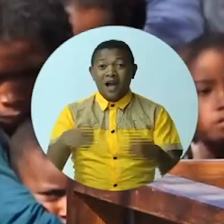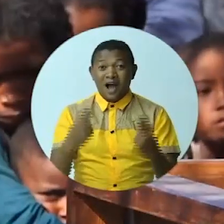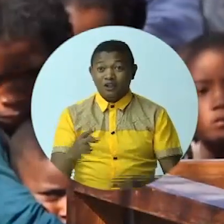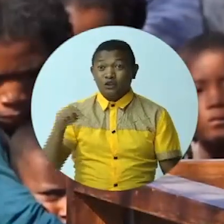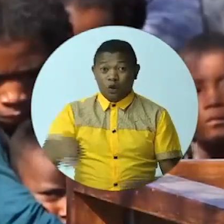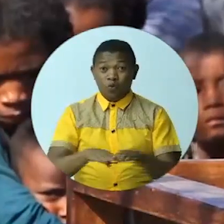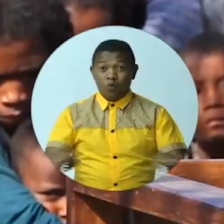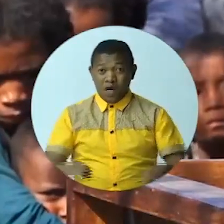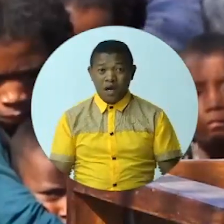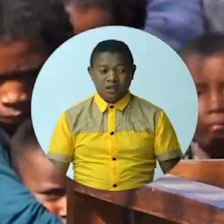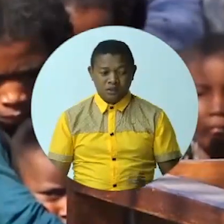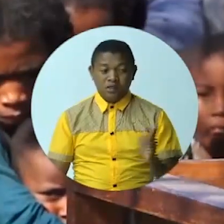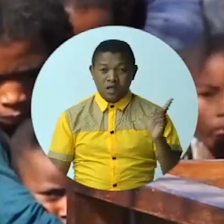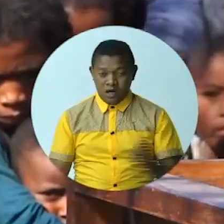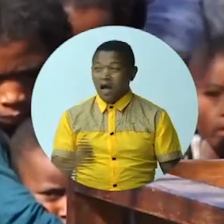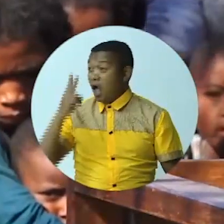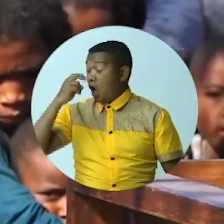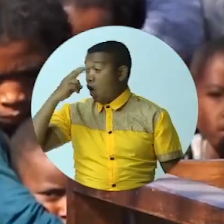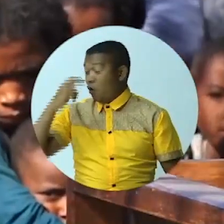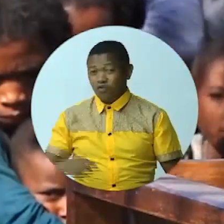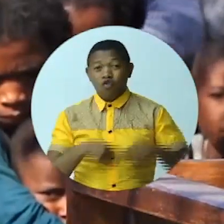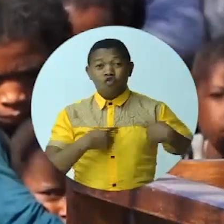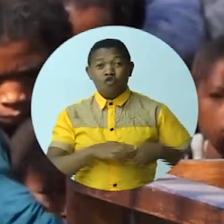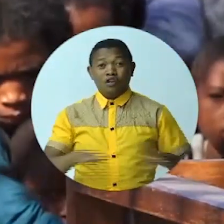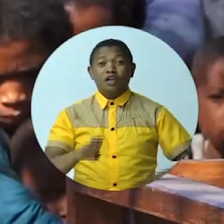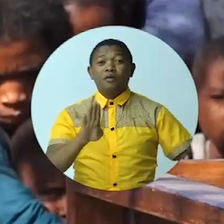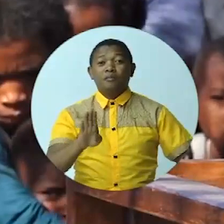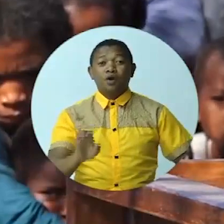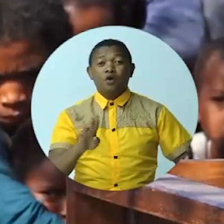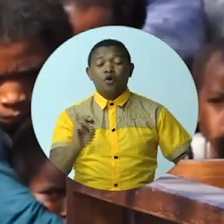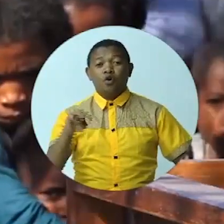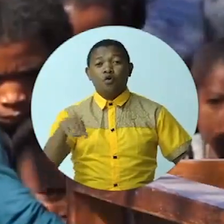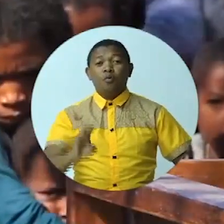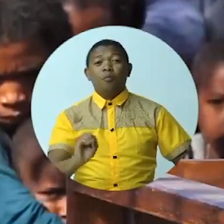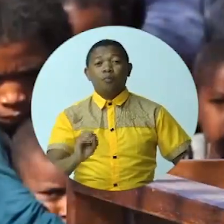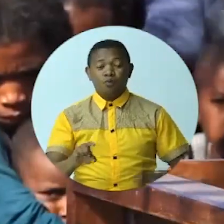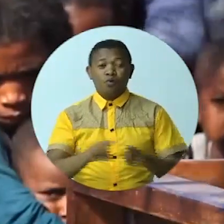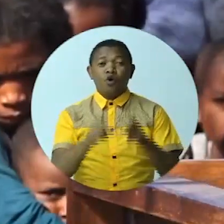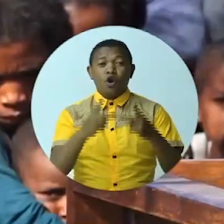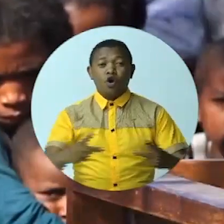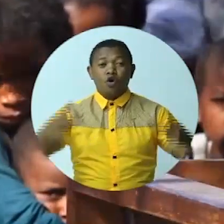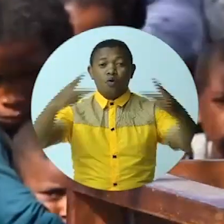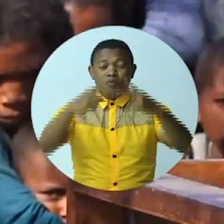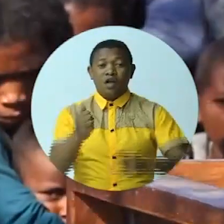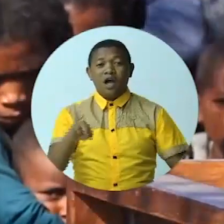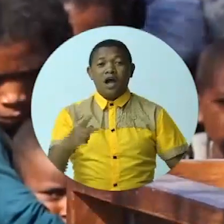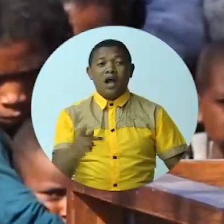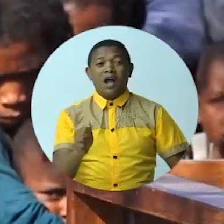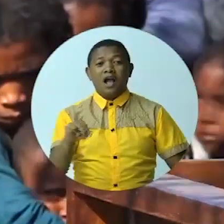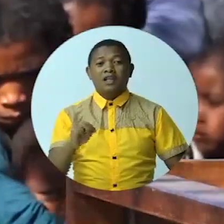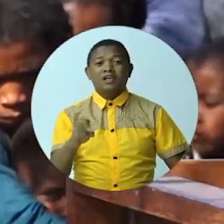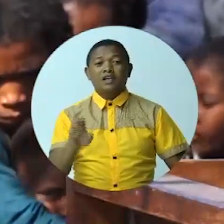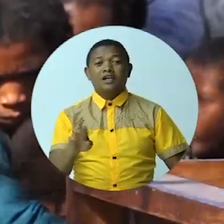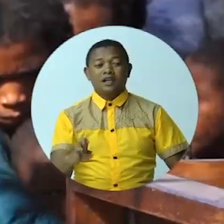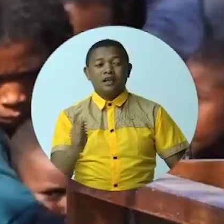Aro eto amin'ny fokontanin'ny Berongo eto amin'ny commune en carrière no misy atsika hiaraka